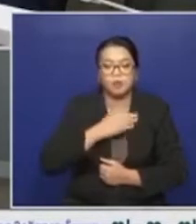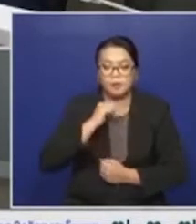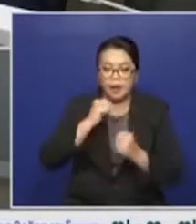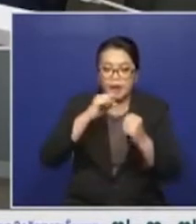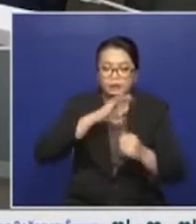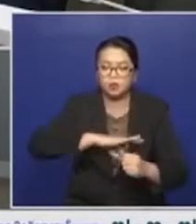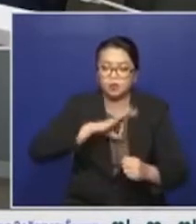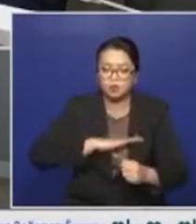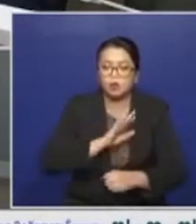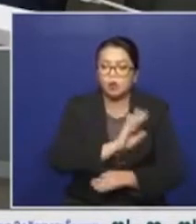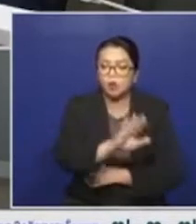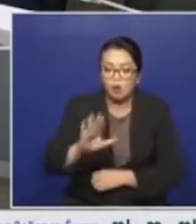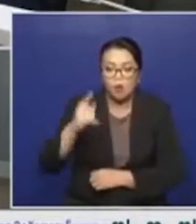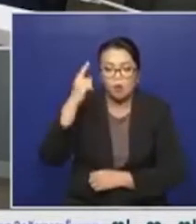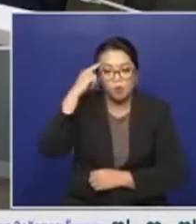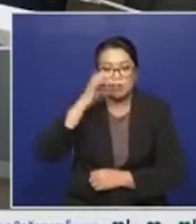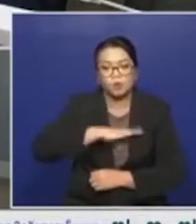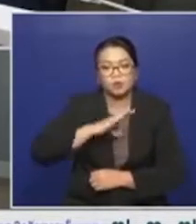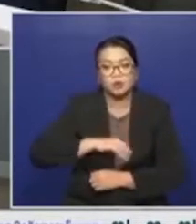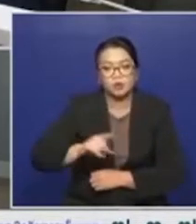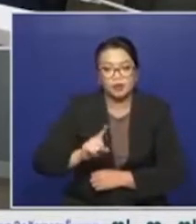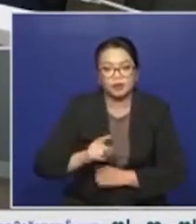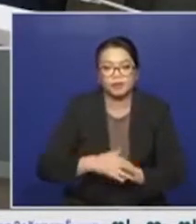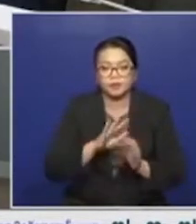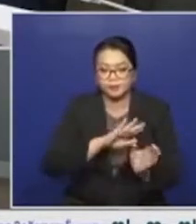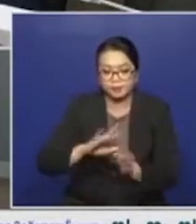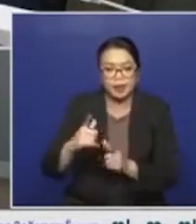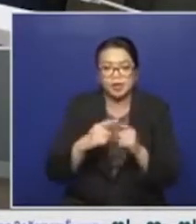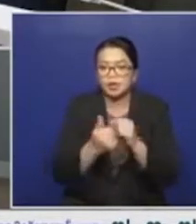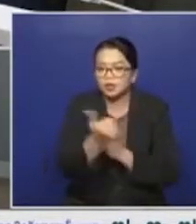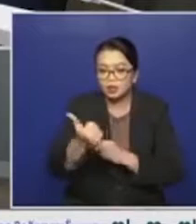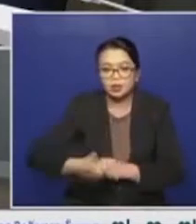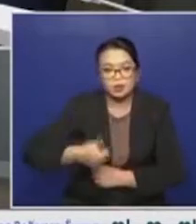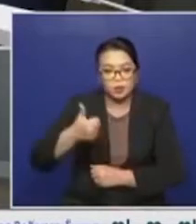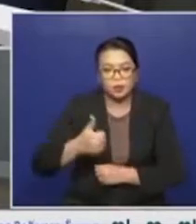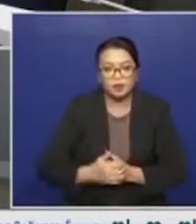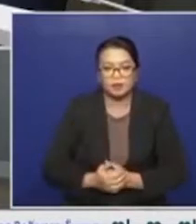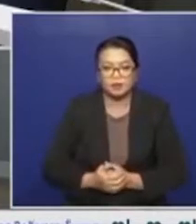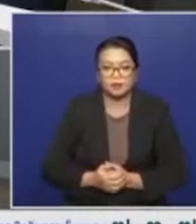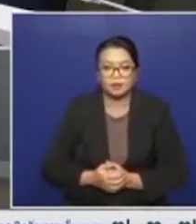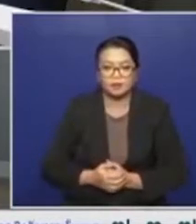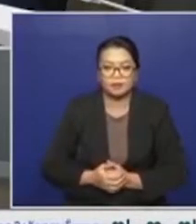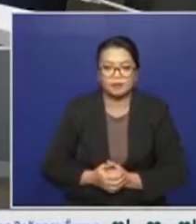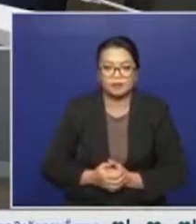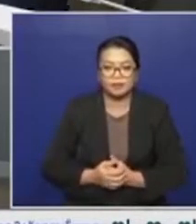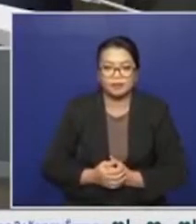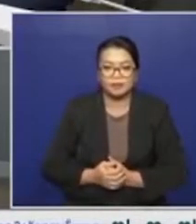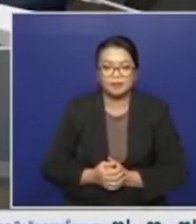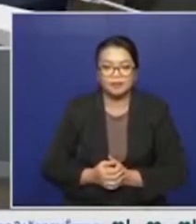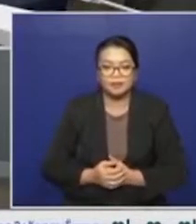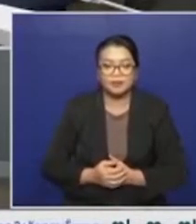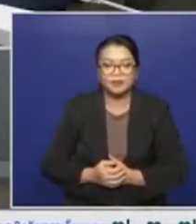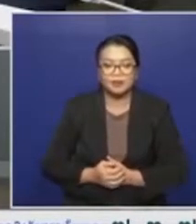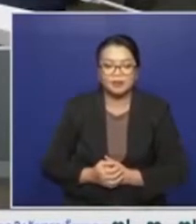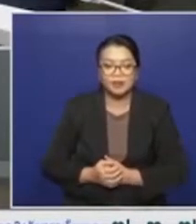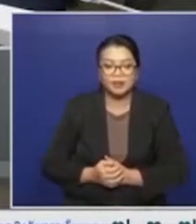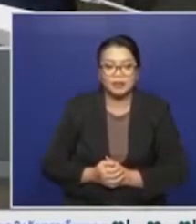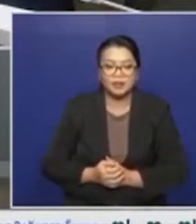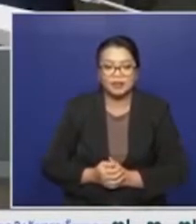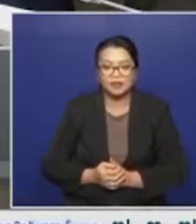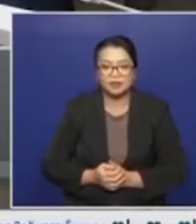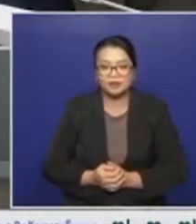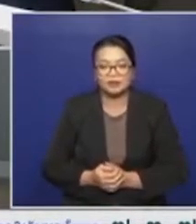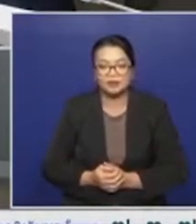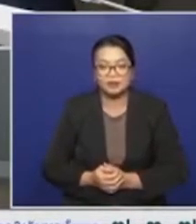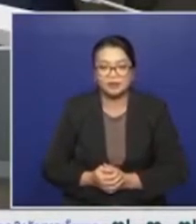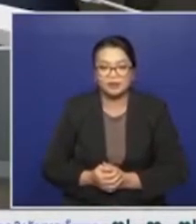ครับไปเรื่องดีกว่าครับดังนั้นแล้วธรรมนูญนะครับจึงต้องคำนึงถึงความเสมอภาคเท่า